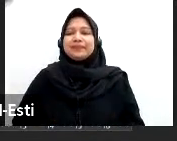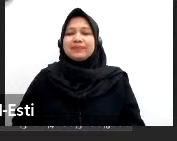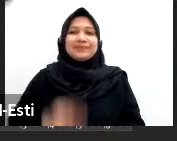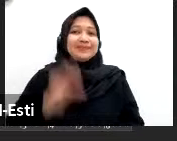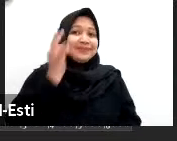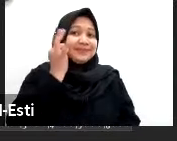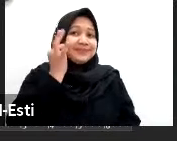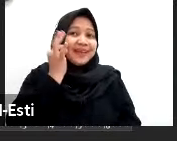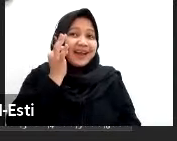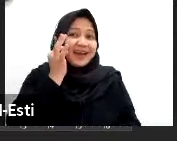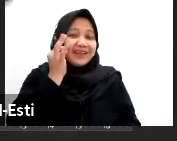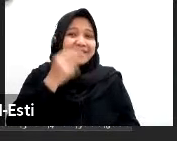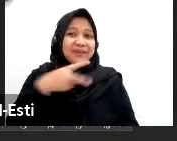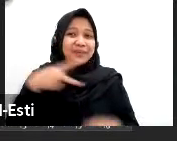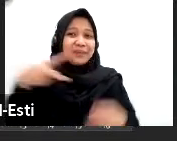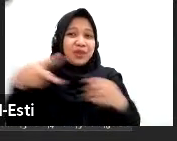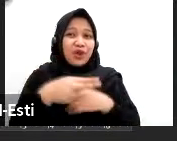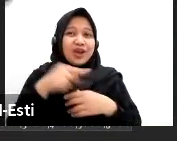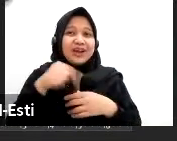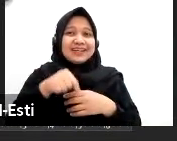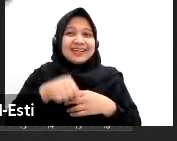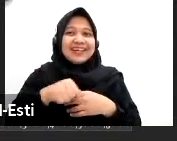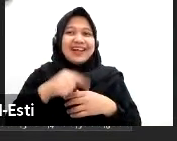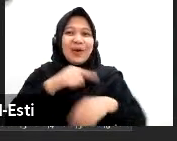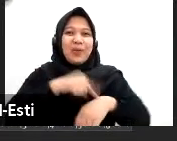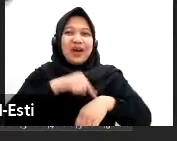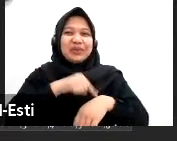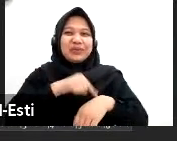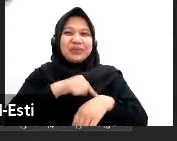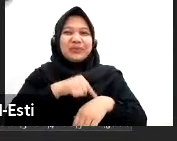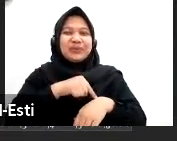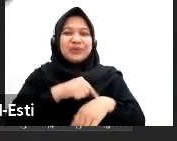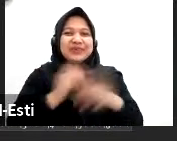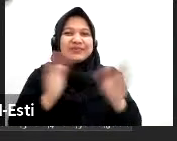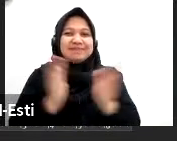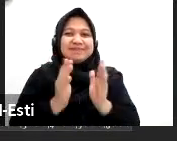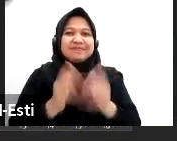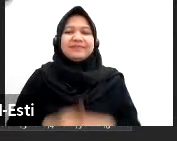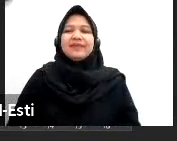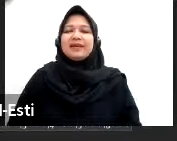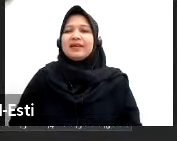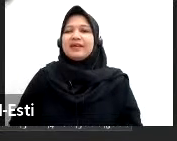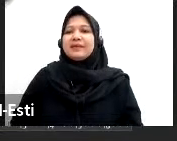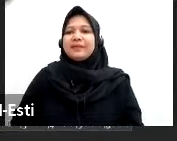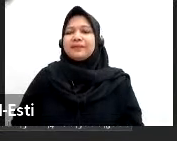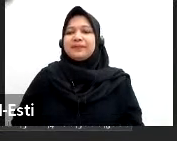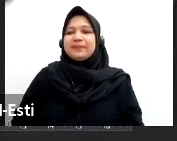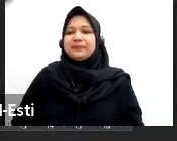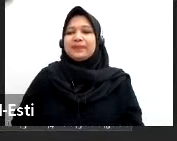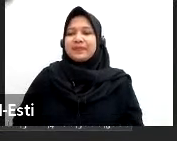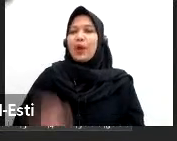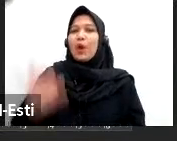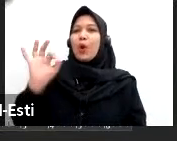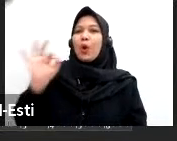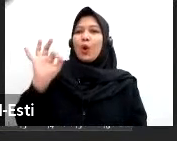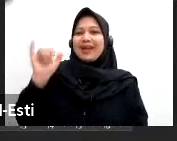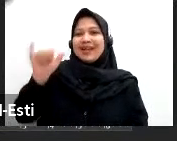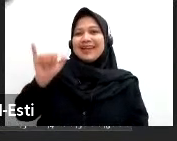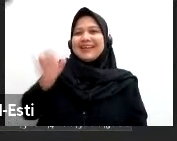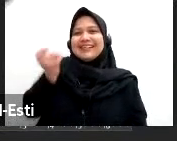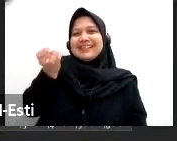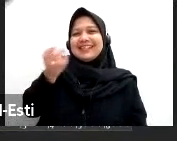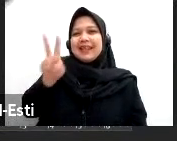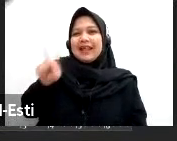mau motong sempat melihat Mas ya Pak ya mengingatkan waktu Oh ya sedikit lagi kok